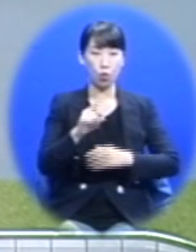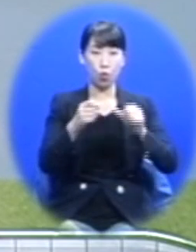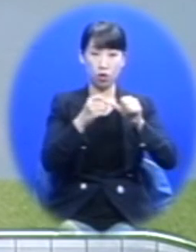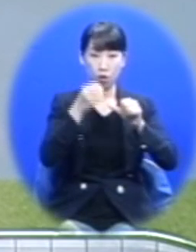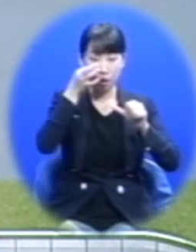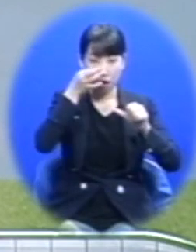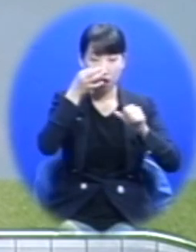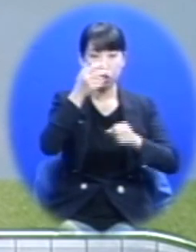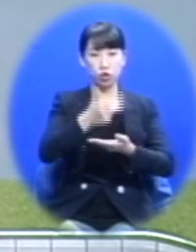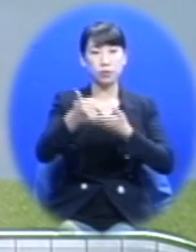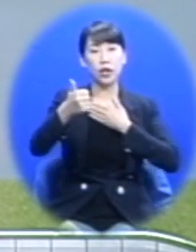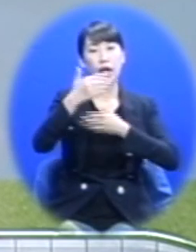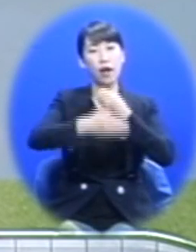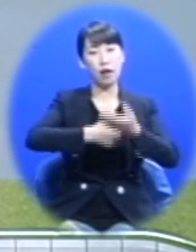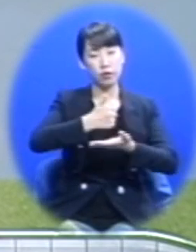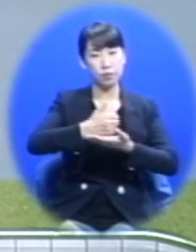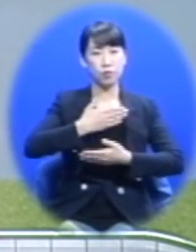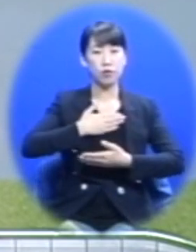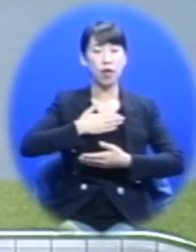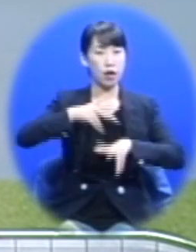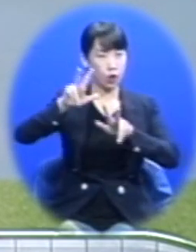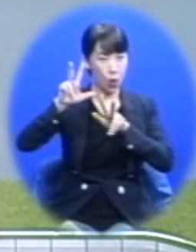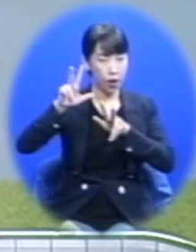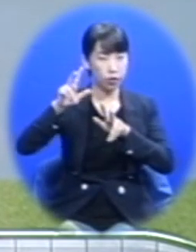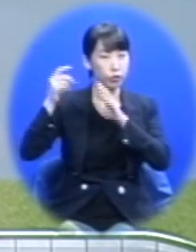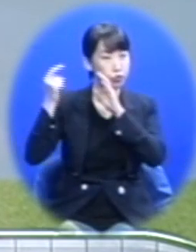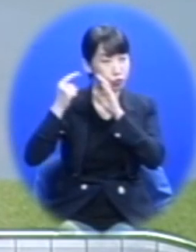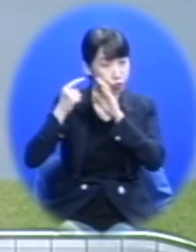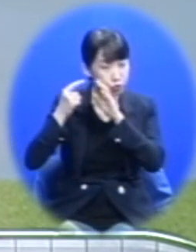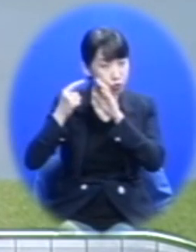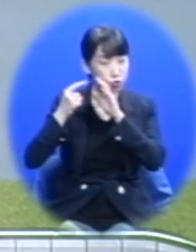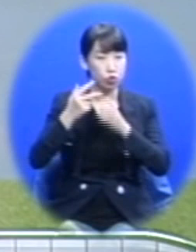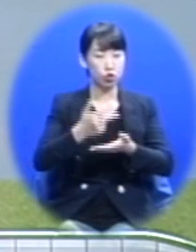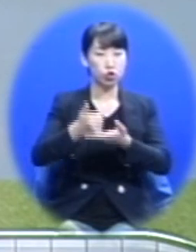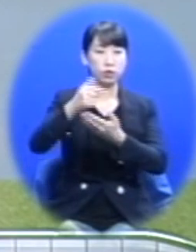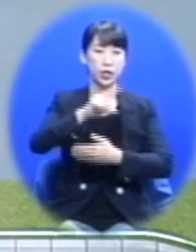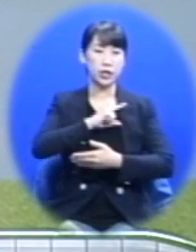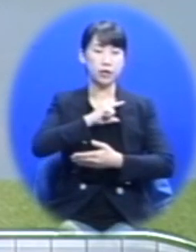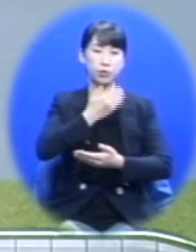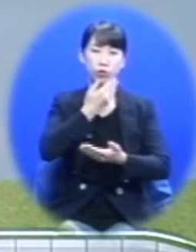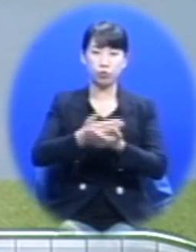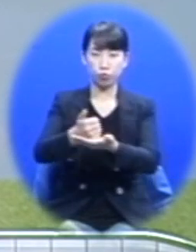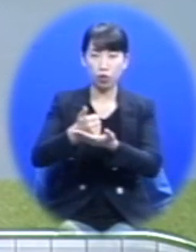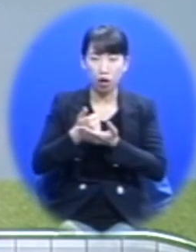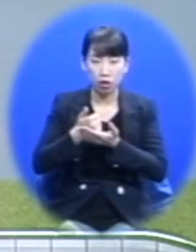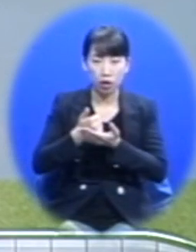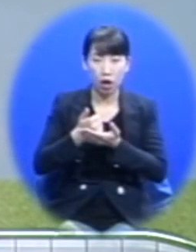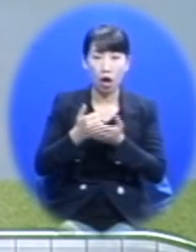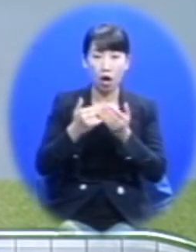하나님, 주님께서 내 서원을 들어주시고 주님의 이름을 경외하는 사람이 받을 유업을